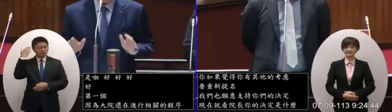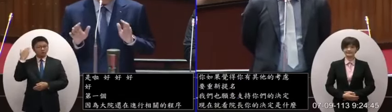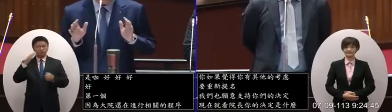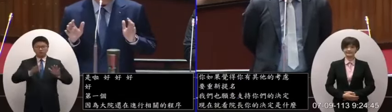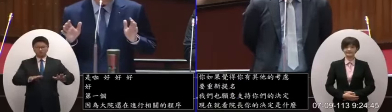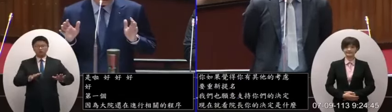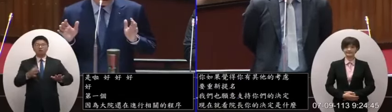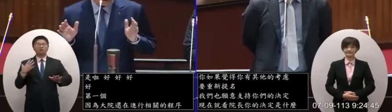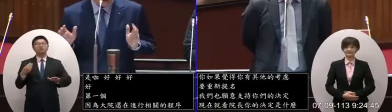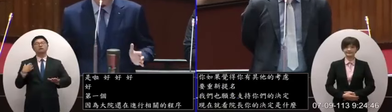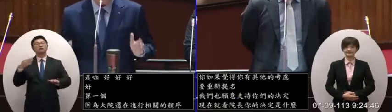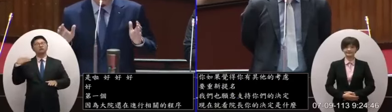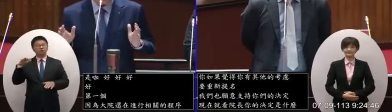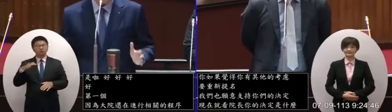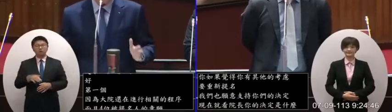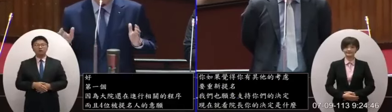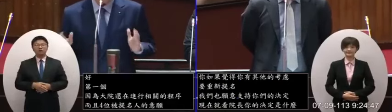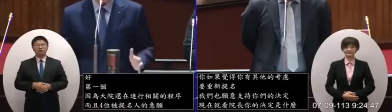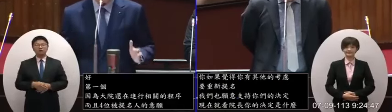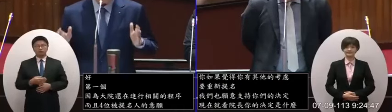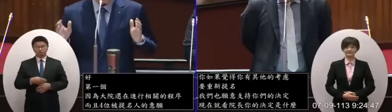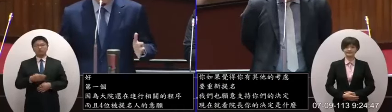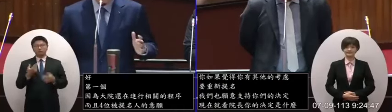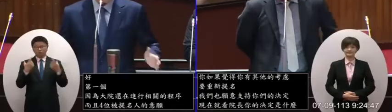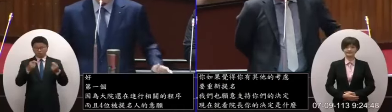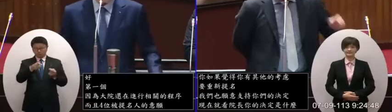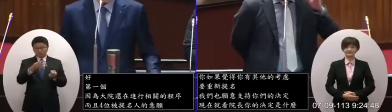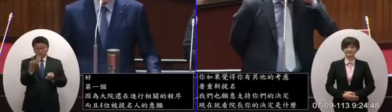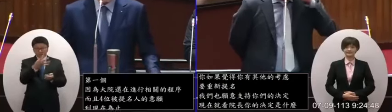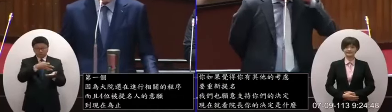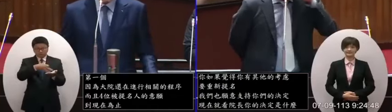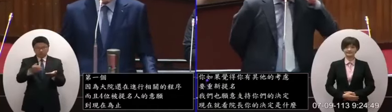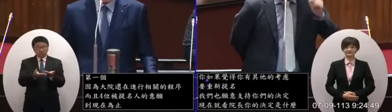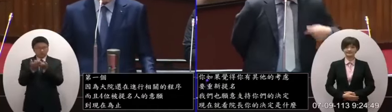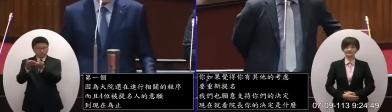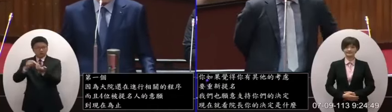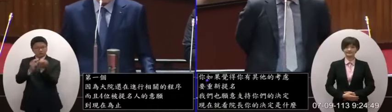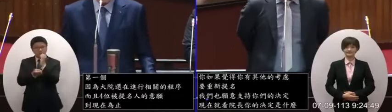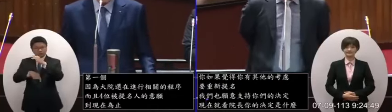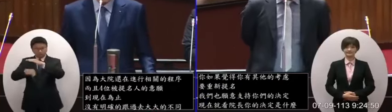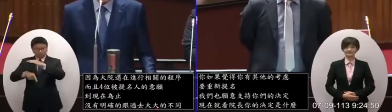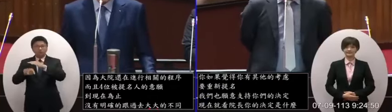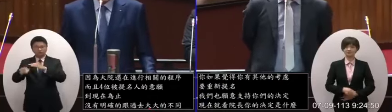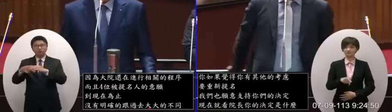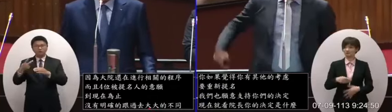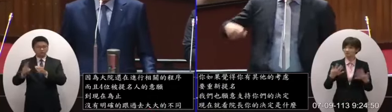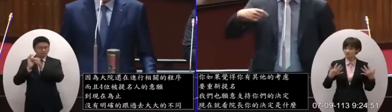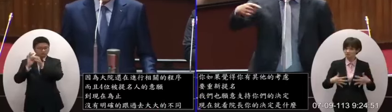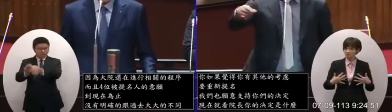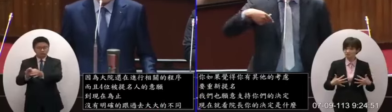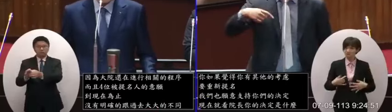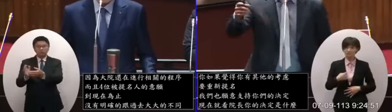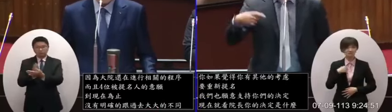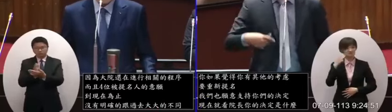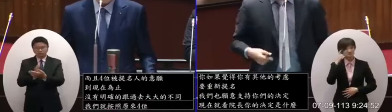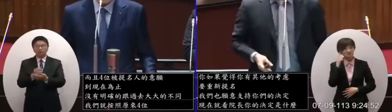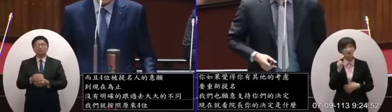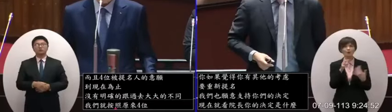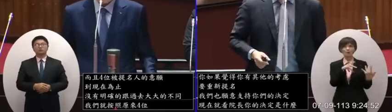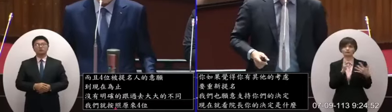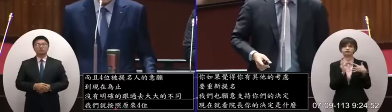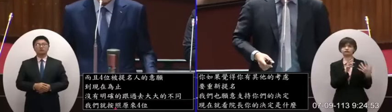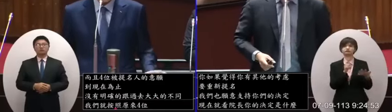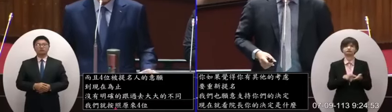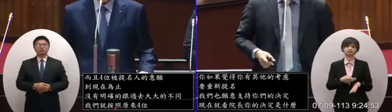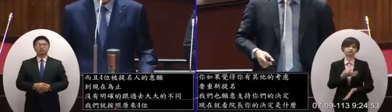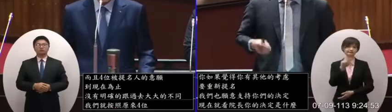同，所以我们就按照原来的四位再请大院来进行相关程序。 这个问题哦，我想来来回回询答了